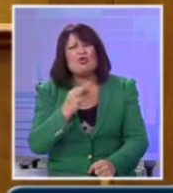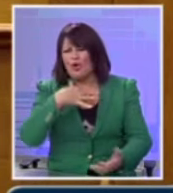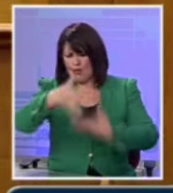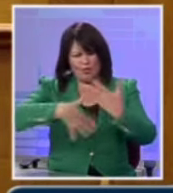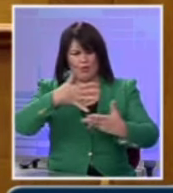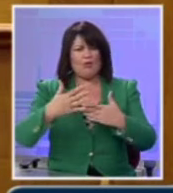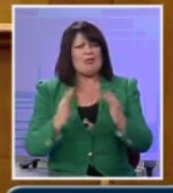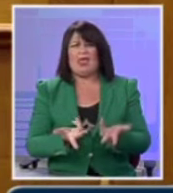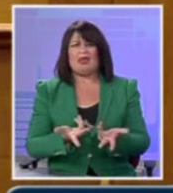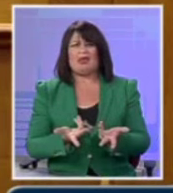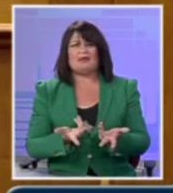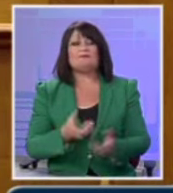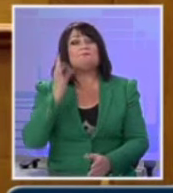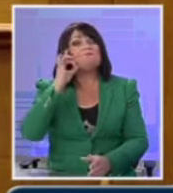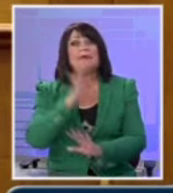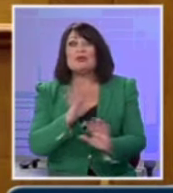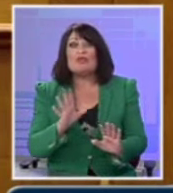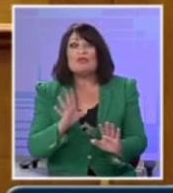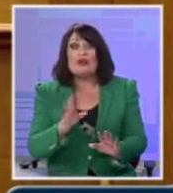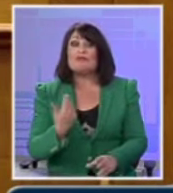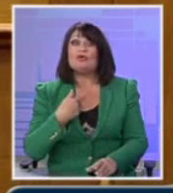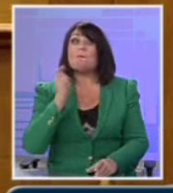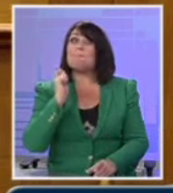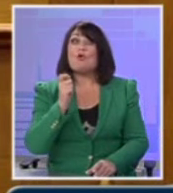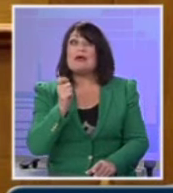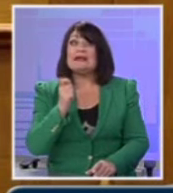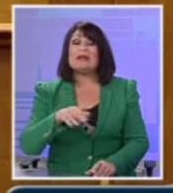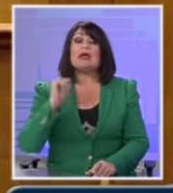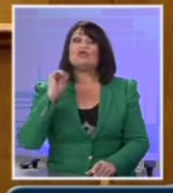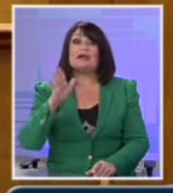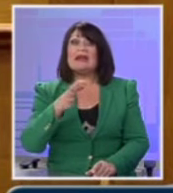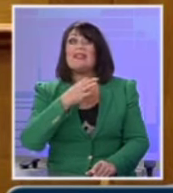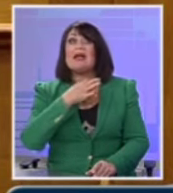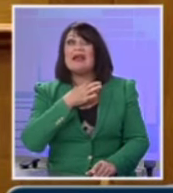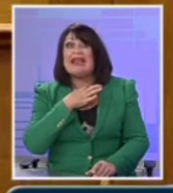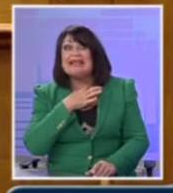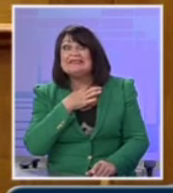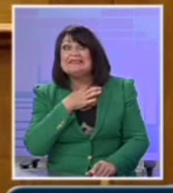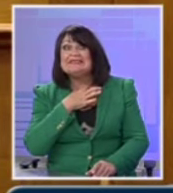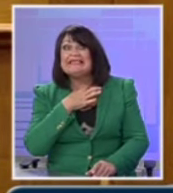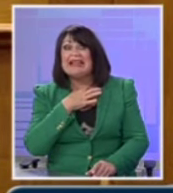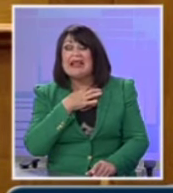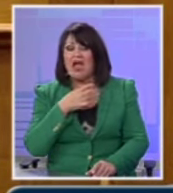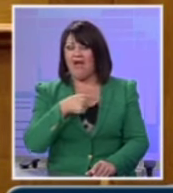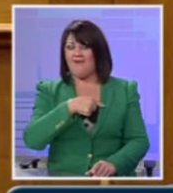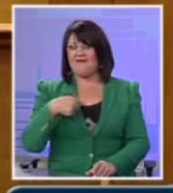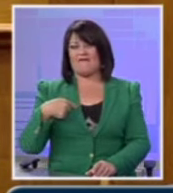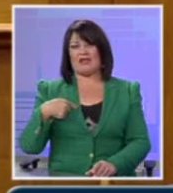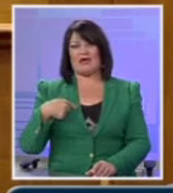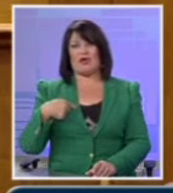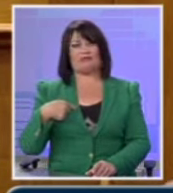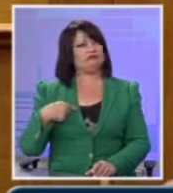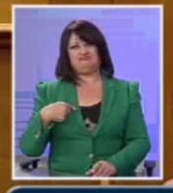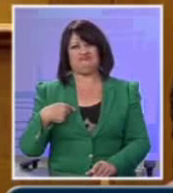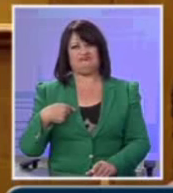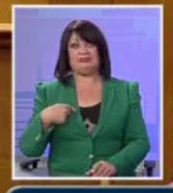μπέρδεμα? Γιατί δεν έχουν καταλάβει ότι η πολιτική, η εξωτερική δεν χρειάζεται να έχει ούτε μεγάλα ούτε μικρά αφεντικά. Αυτό που χρειάζεται είναι να